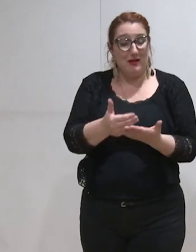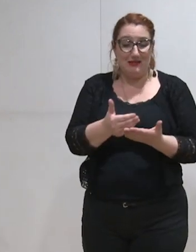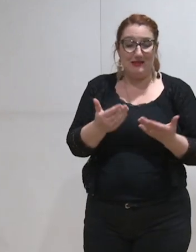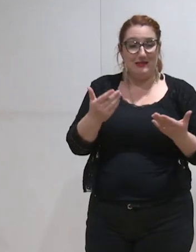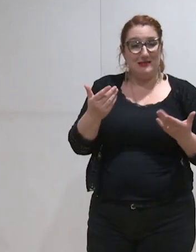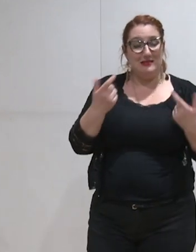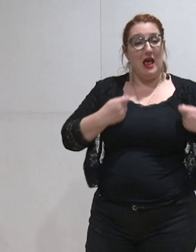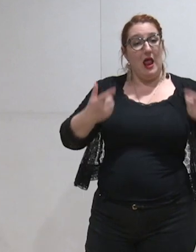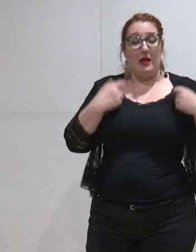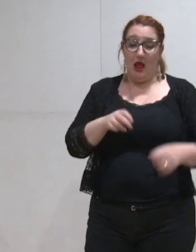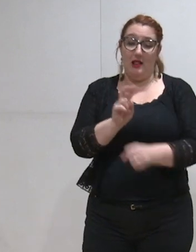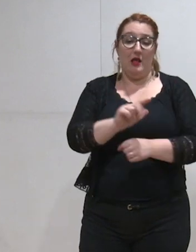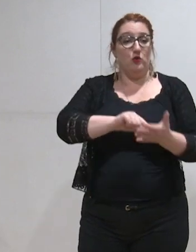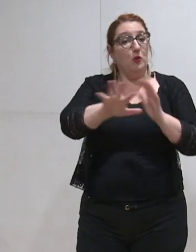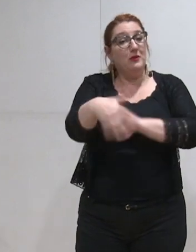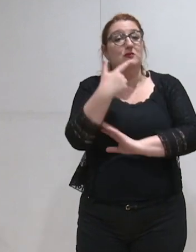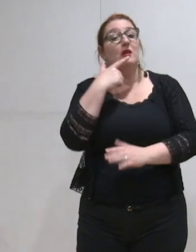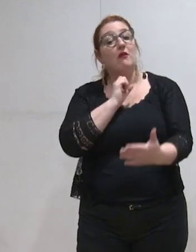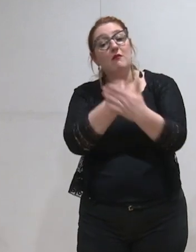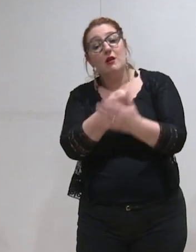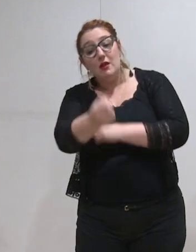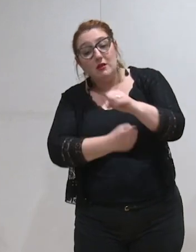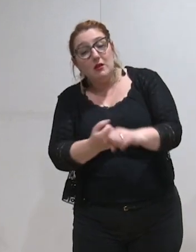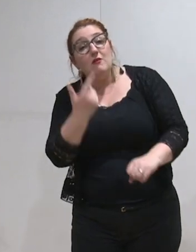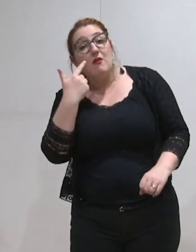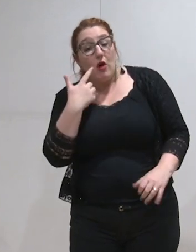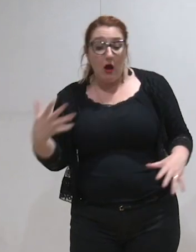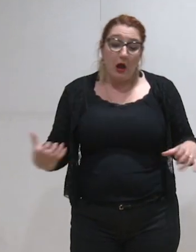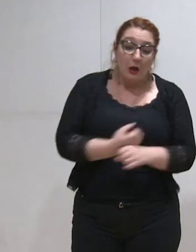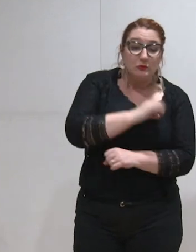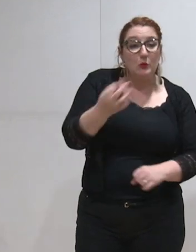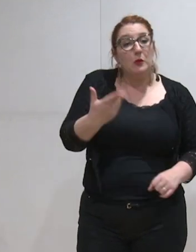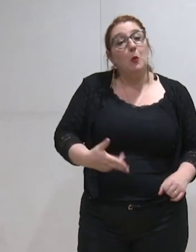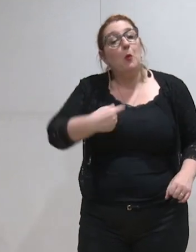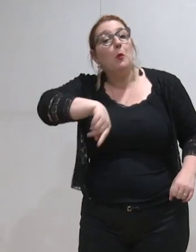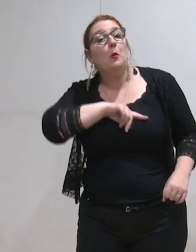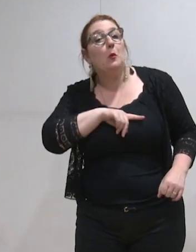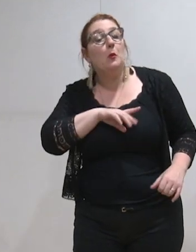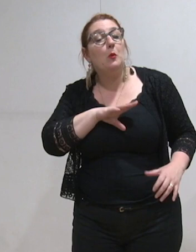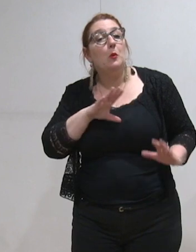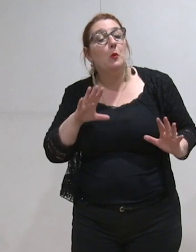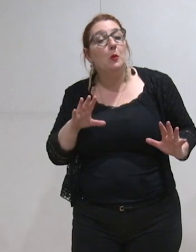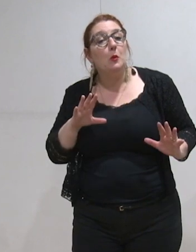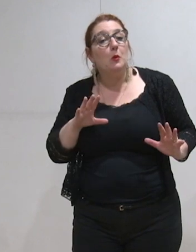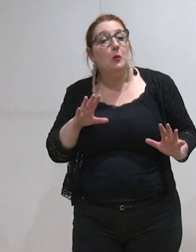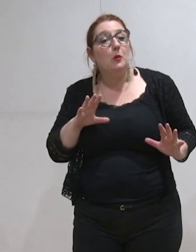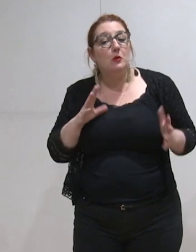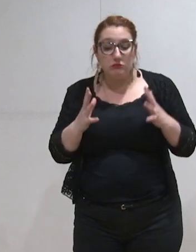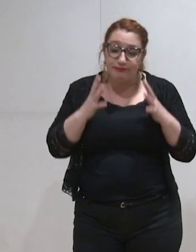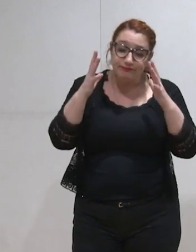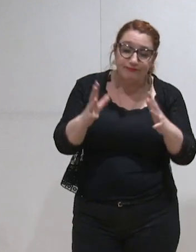pourrez à la fin de l'année regarder si nous avons réussi le la totalité de cette